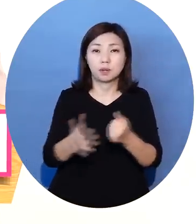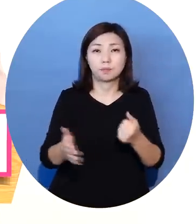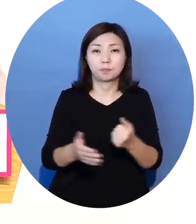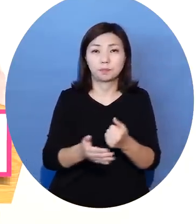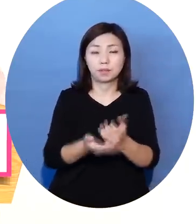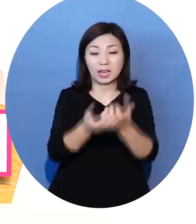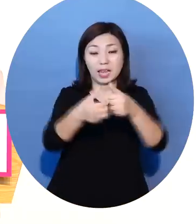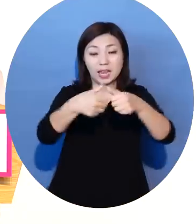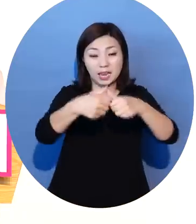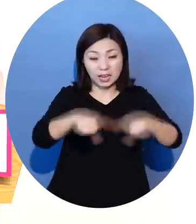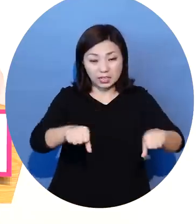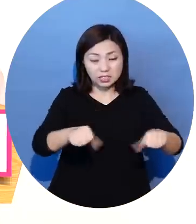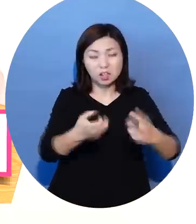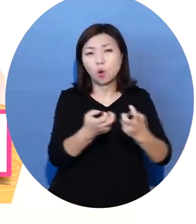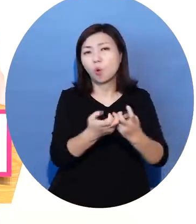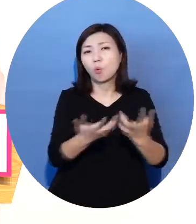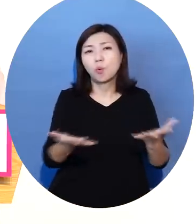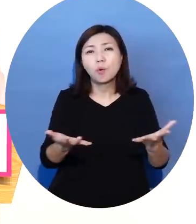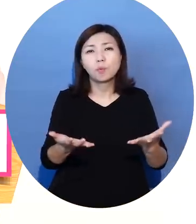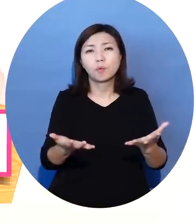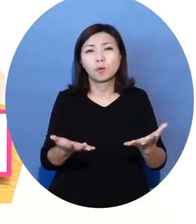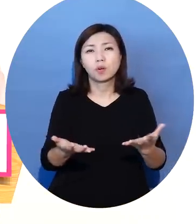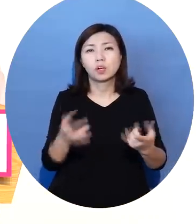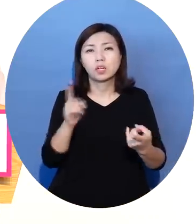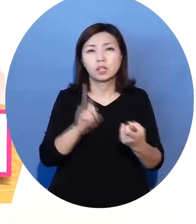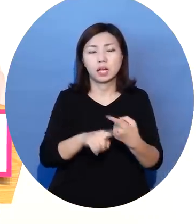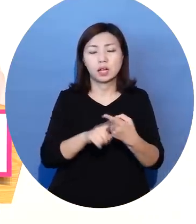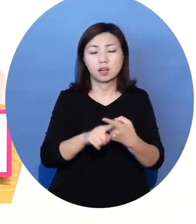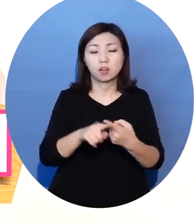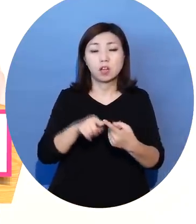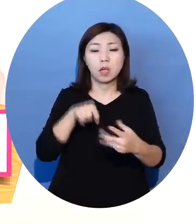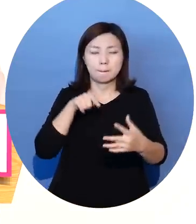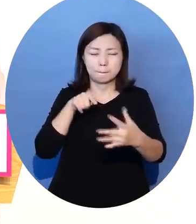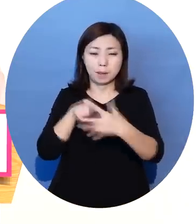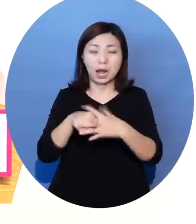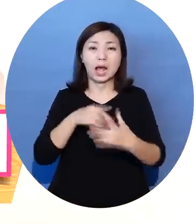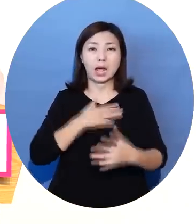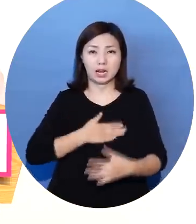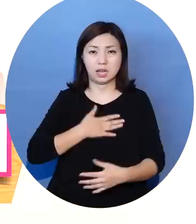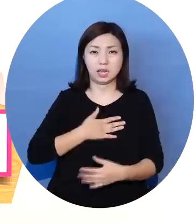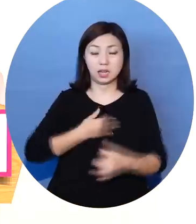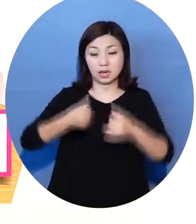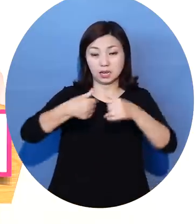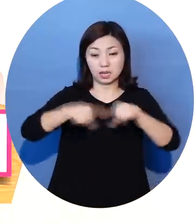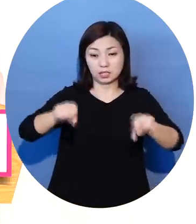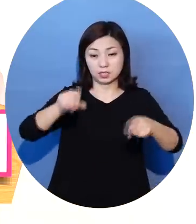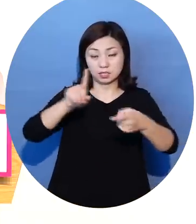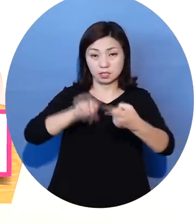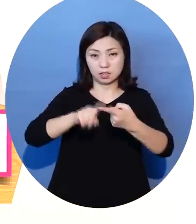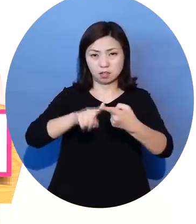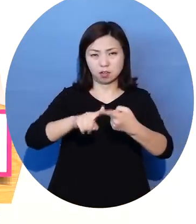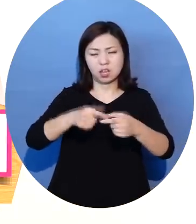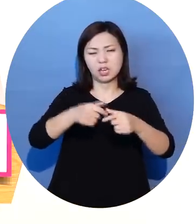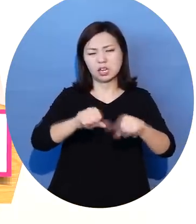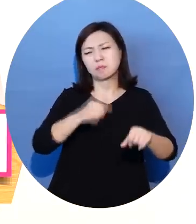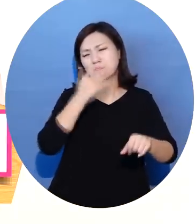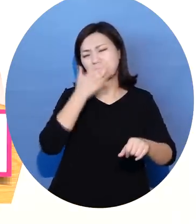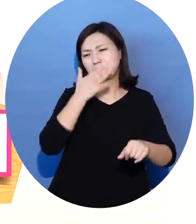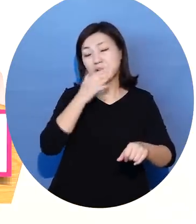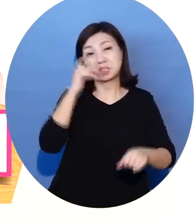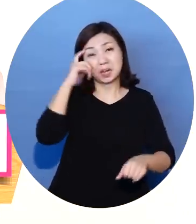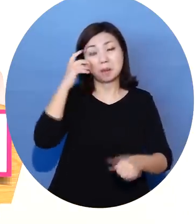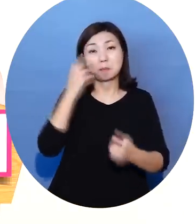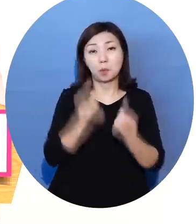깨지는 거는 깨진다고 아는 게 사실을 사실대로 아는 거예요. 그러면 깨지는 줄 아니까 깨져도 된다가